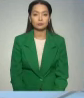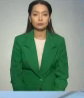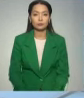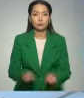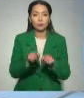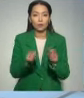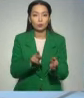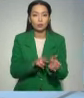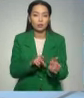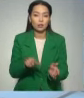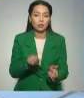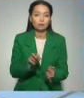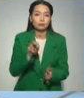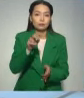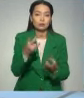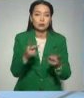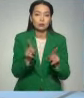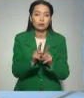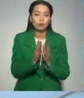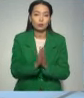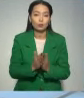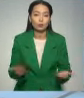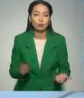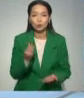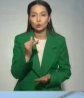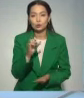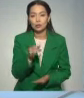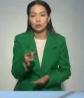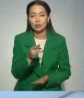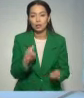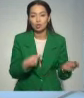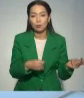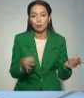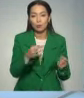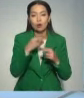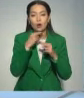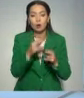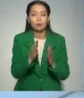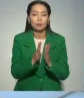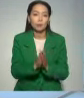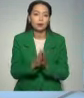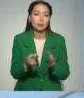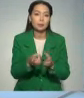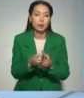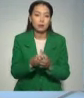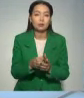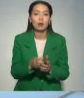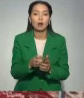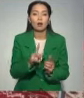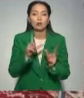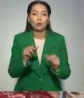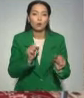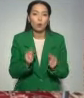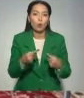обустроить железнодорожный переезд с такой просьбой жителей Шуйского района что в жамбылской области обратились к партийцам выезда и мобильных